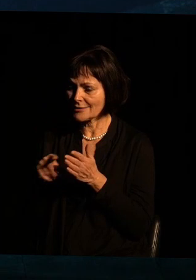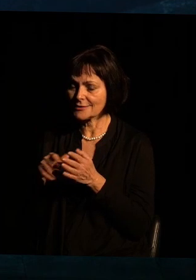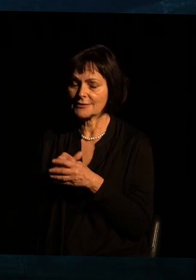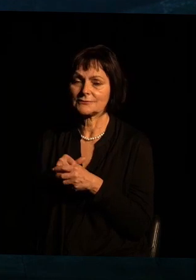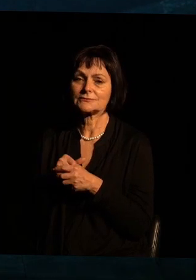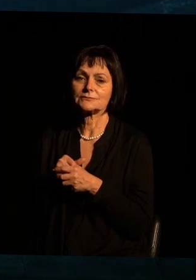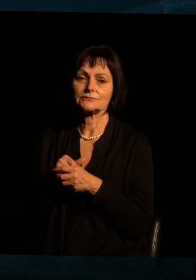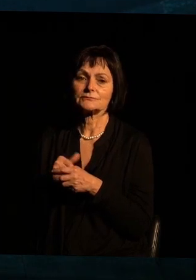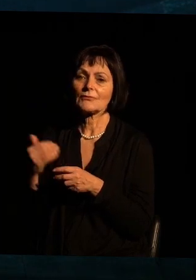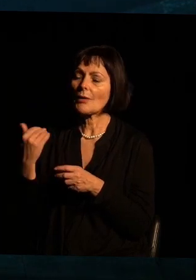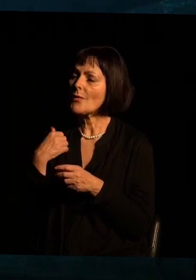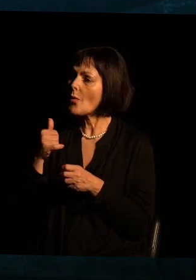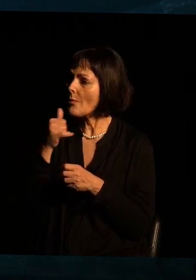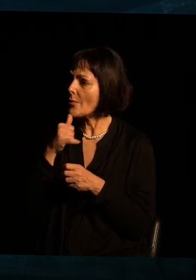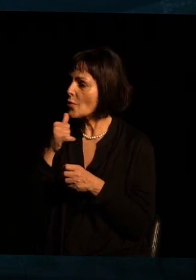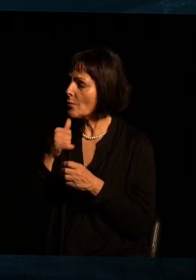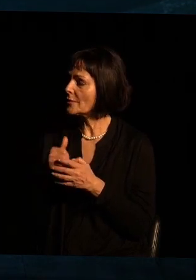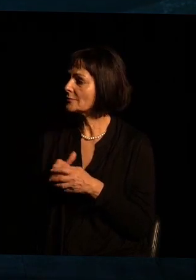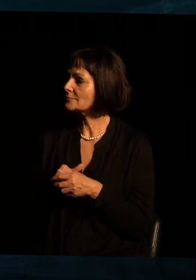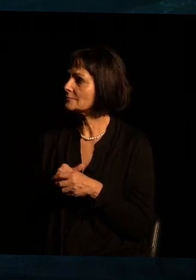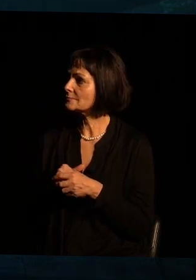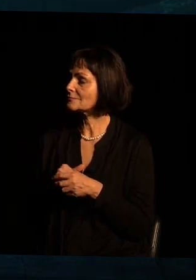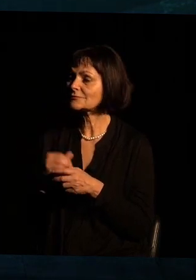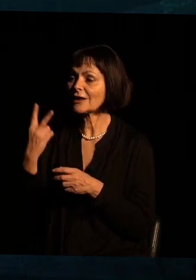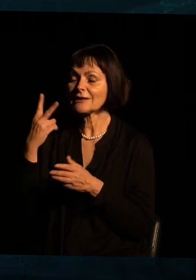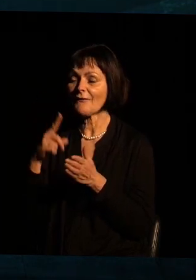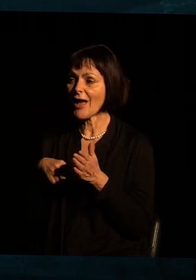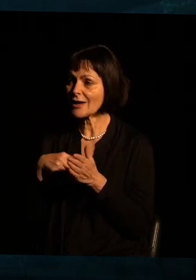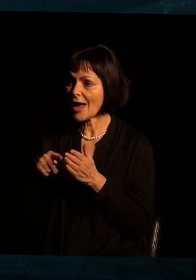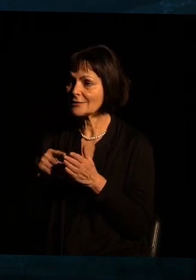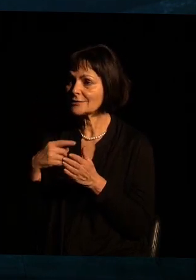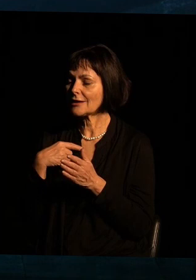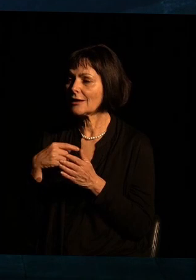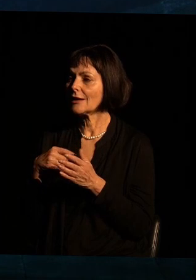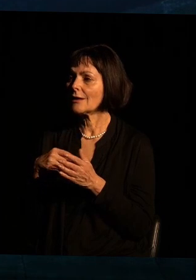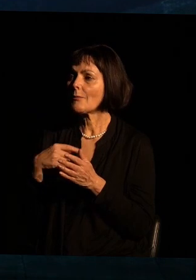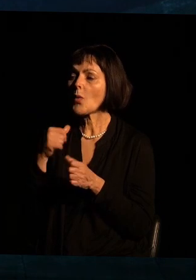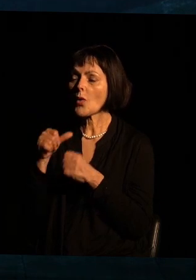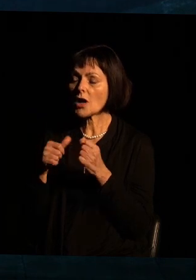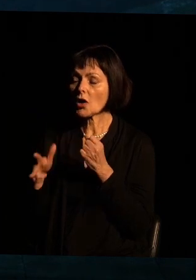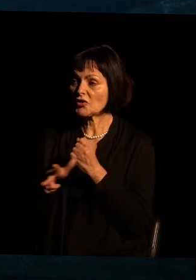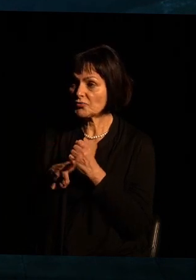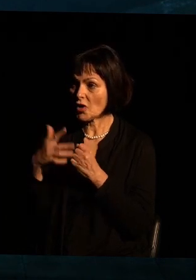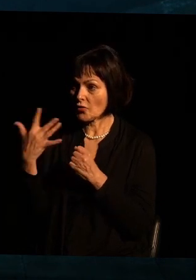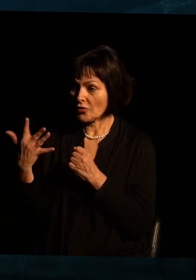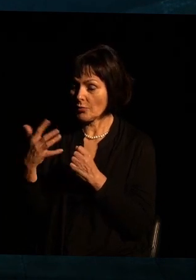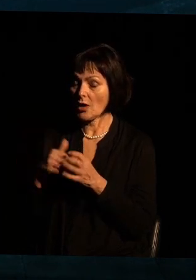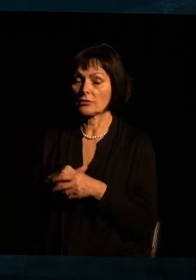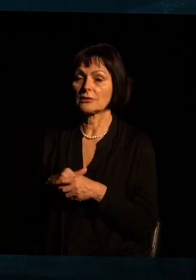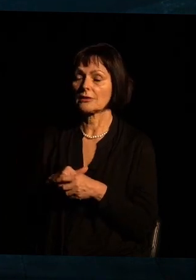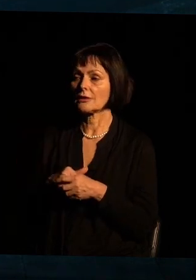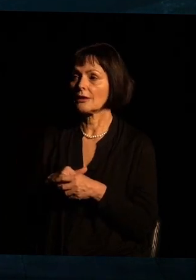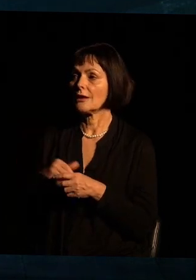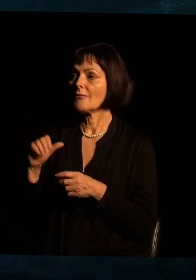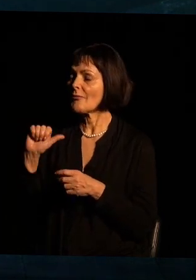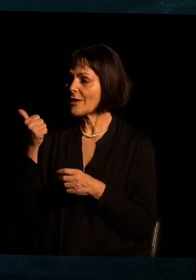wielokrotnie były próby podejmowane. No ty dwukrotnie na niej, najpierw to był rok 85, prawda? Brałeś udział